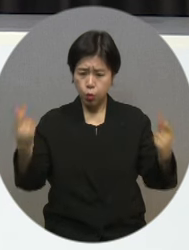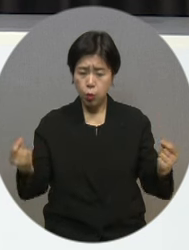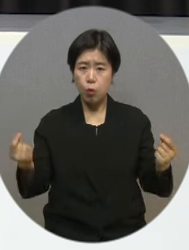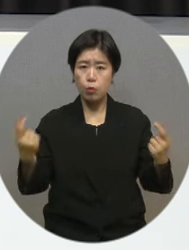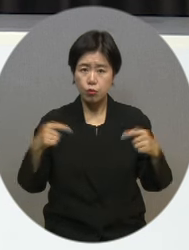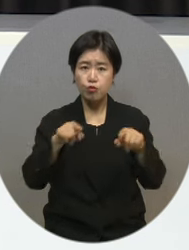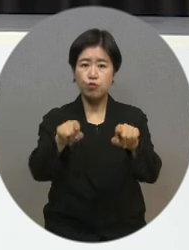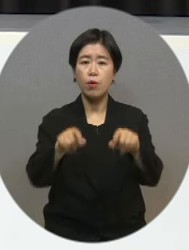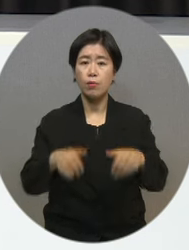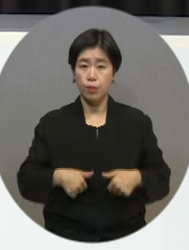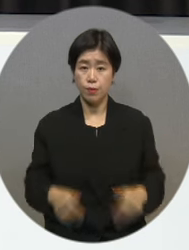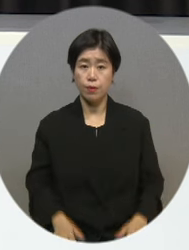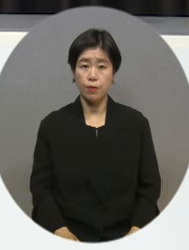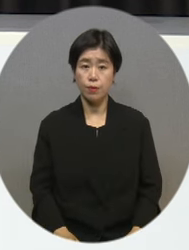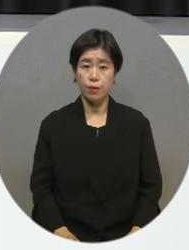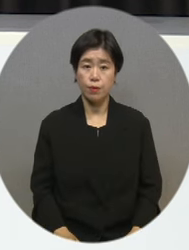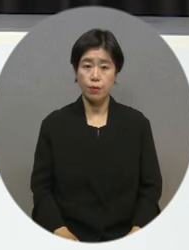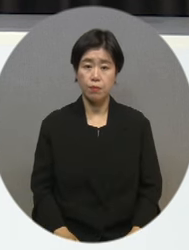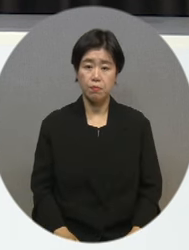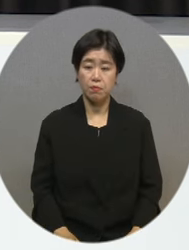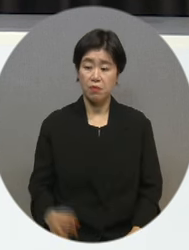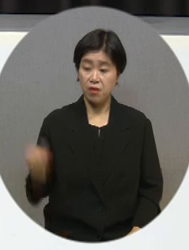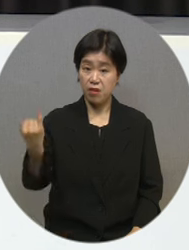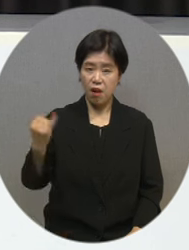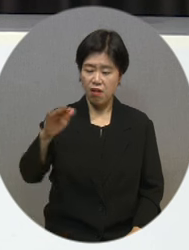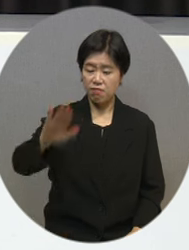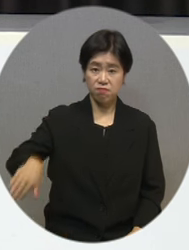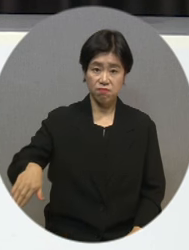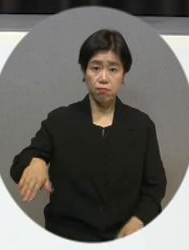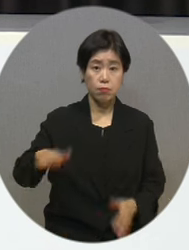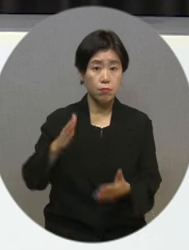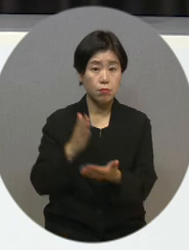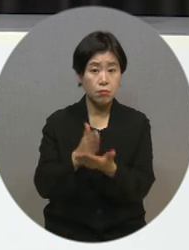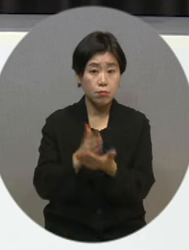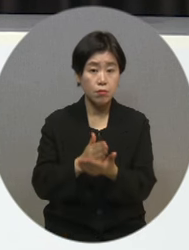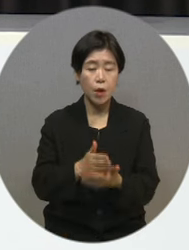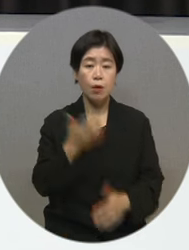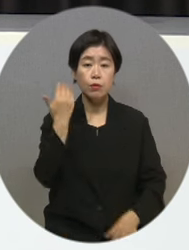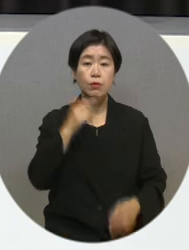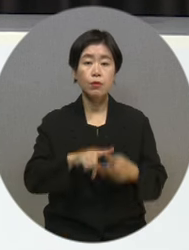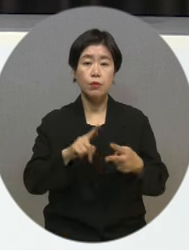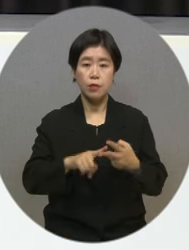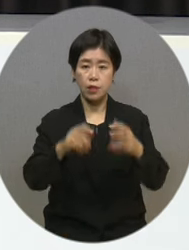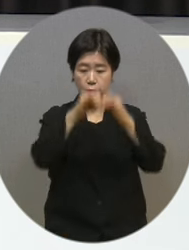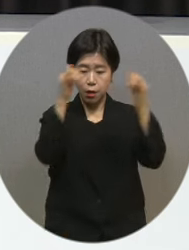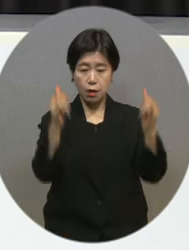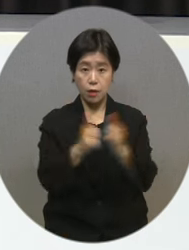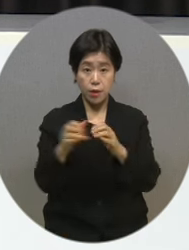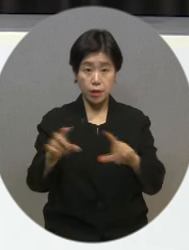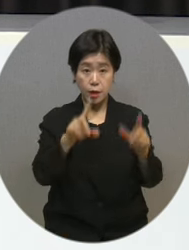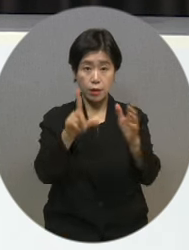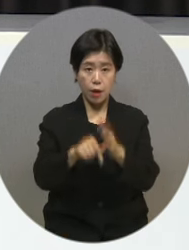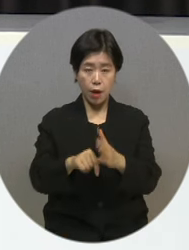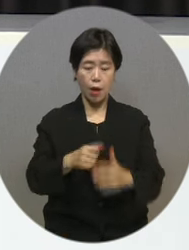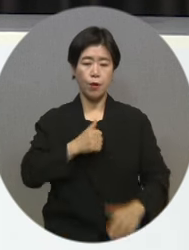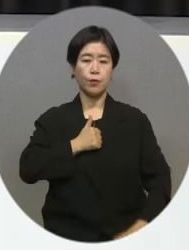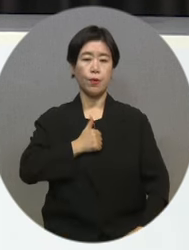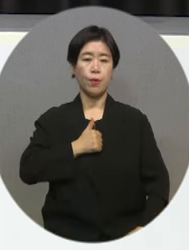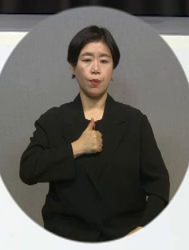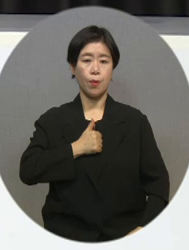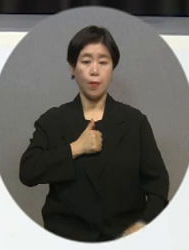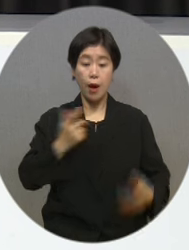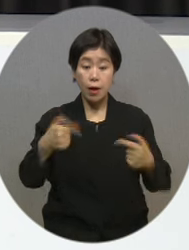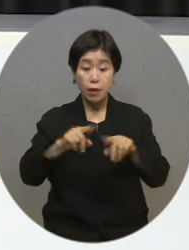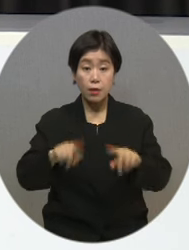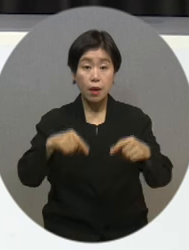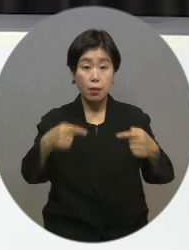않고 누구나 우리 사회에서 사람으로 존엄성을 유지하면서 살아갈 수 있게끔 정치가 책임져야